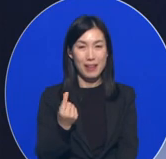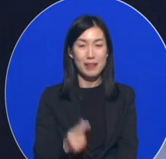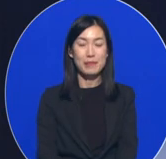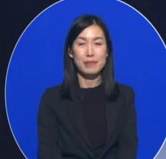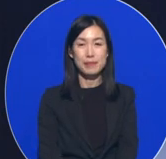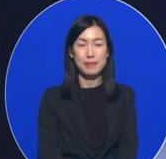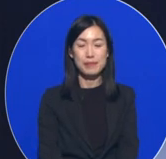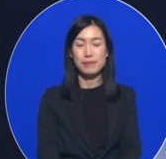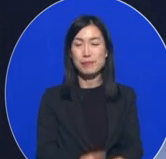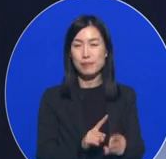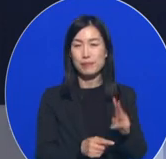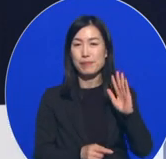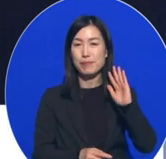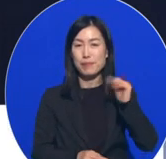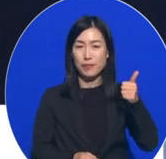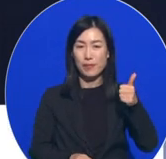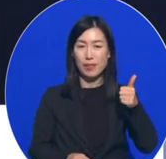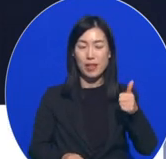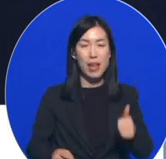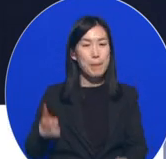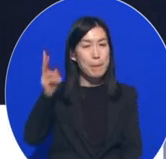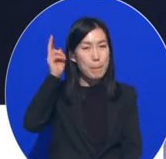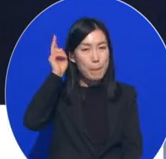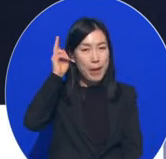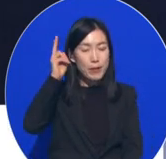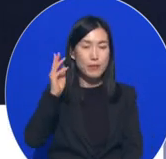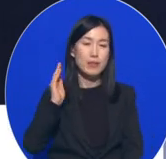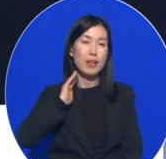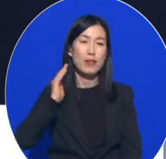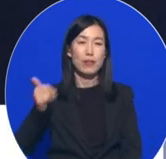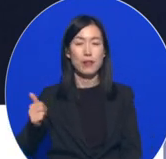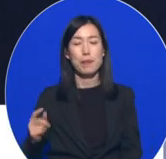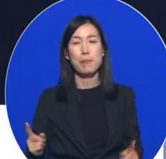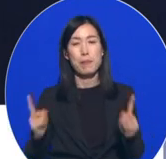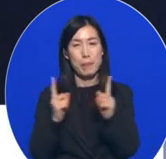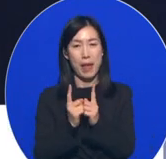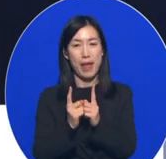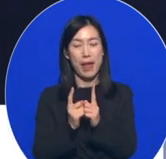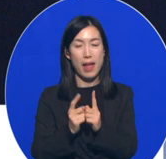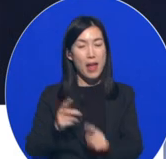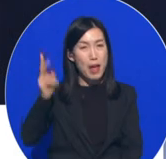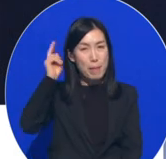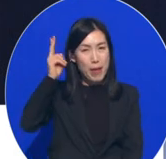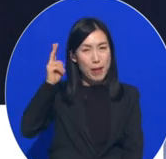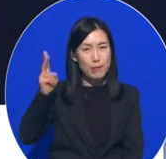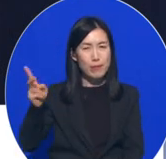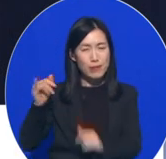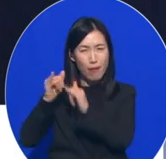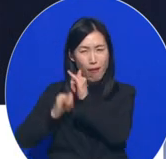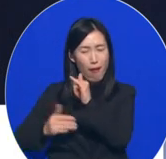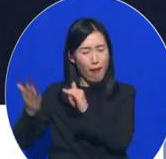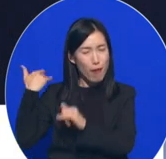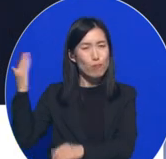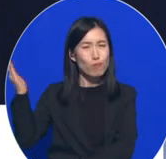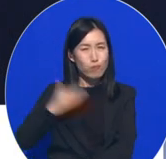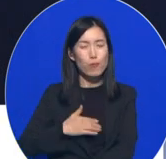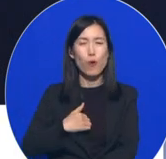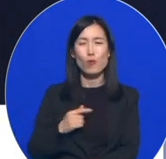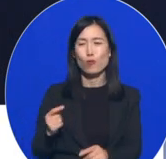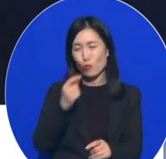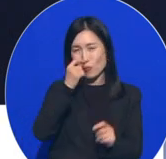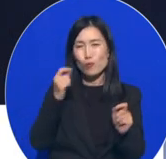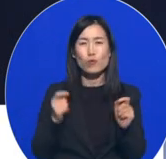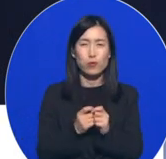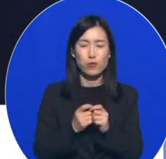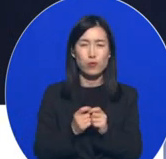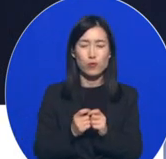맞습니다 윤성열 대통령은 디나 블루 아리트 페루 대통령과 만나이 페루는 전통적인 우방국이 이제 중남미의